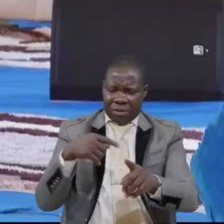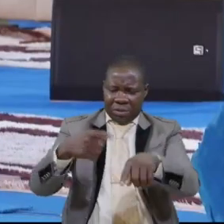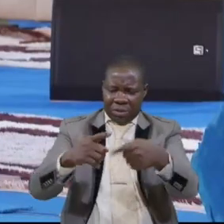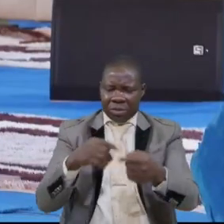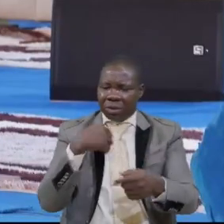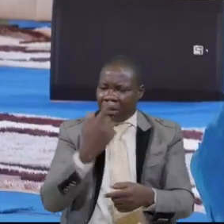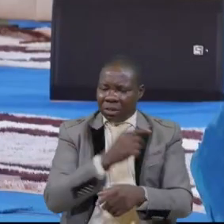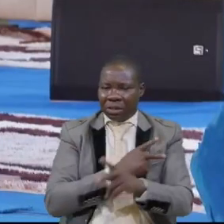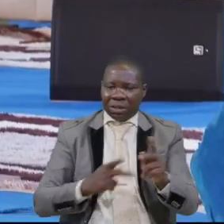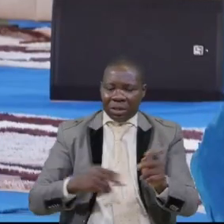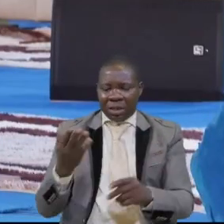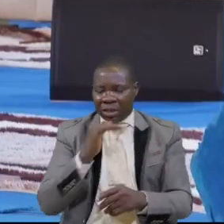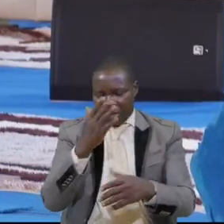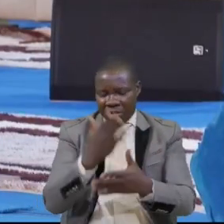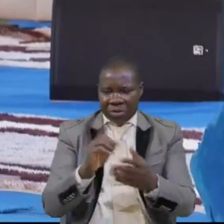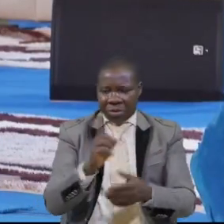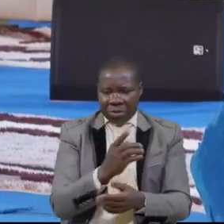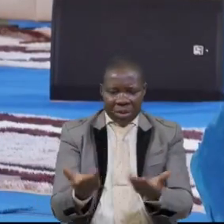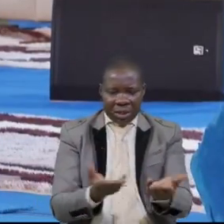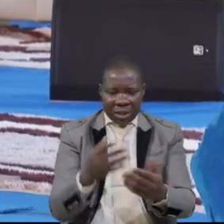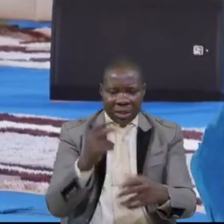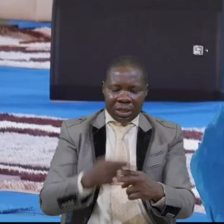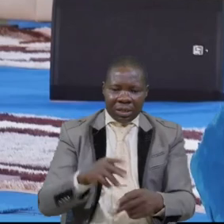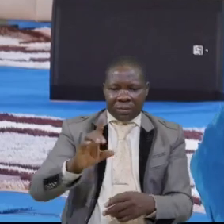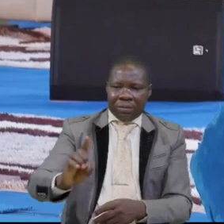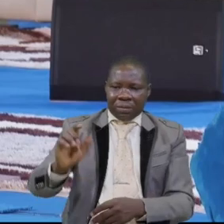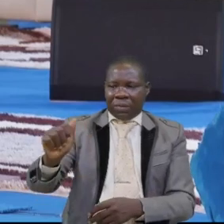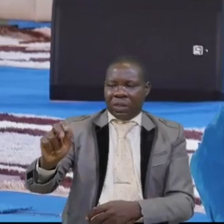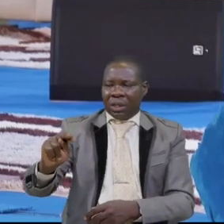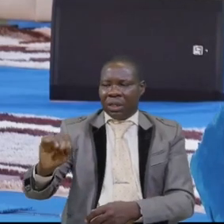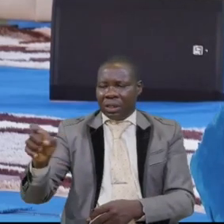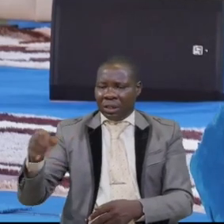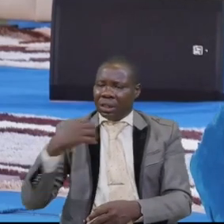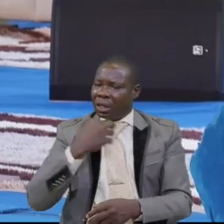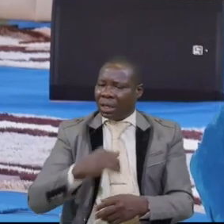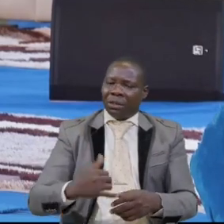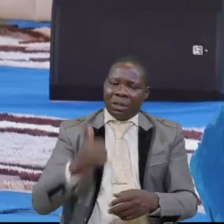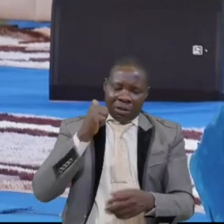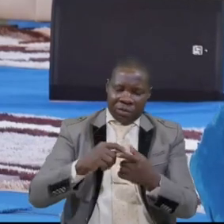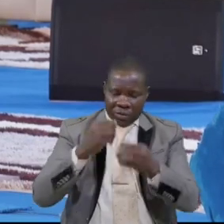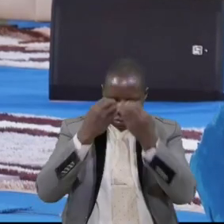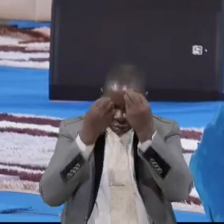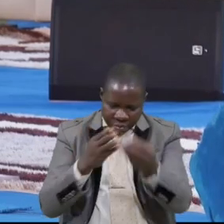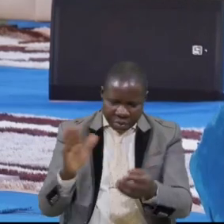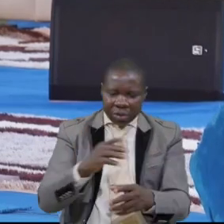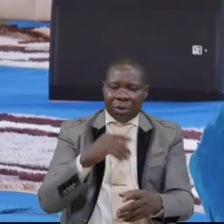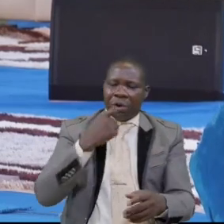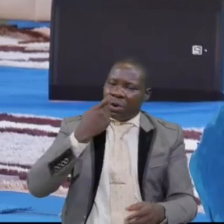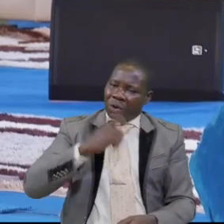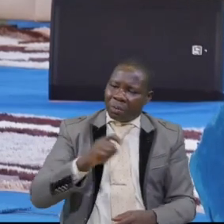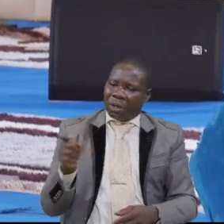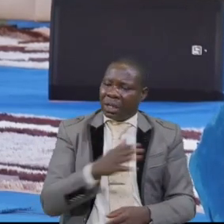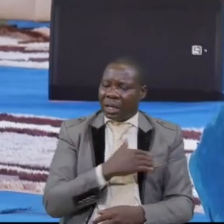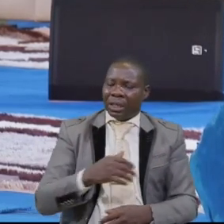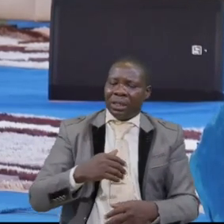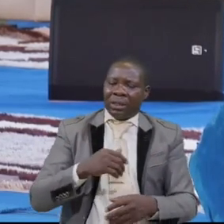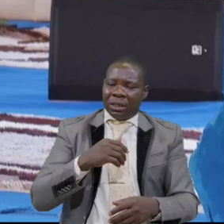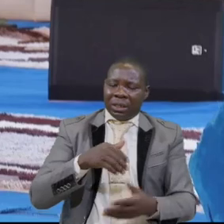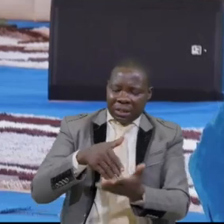son nom est Daniel, il a violé ton édit. Et il a négligé ton édite. Et ils l'ont amené. Et le